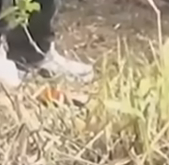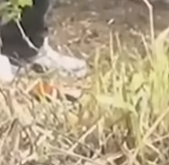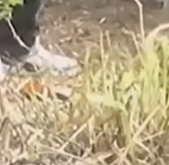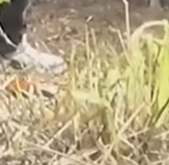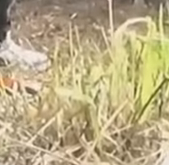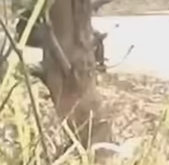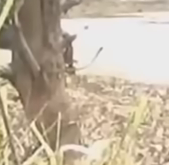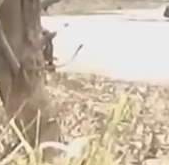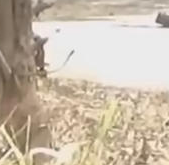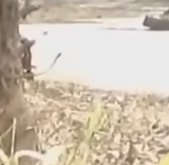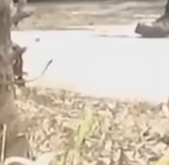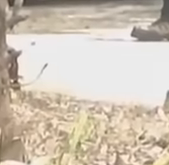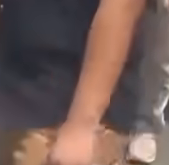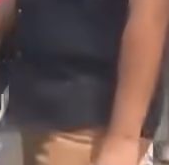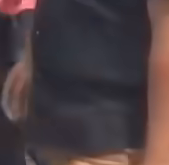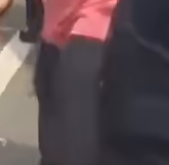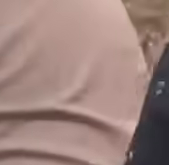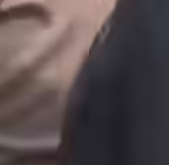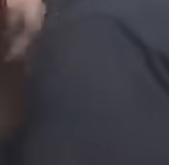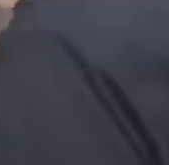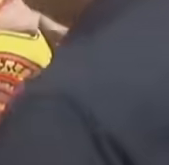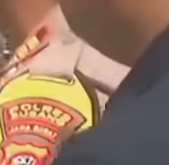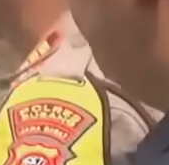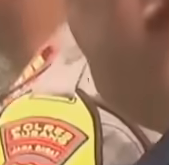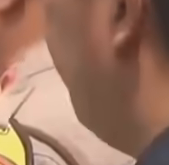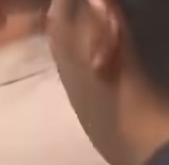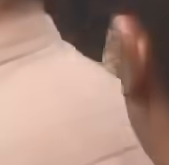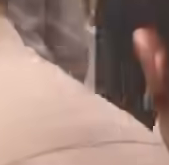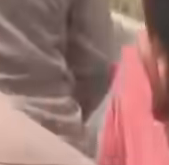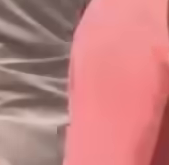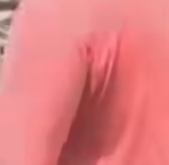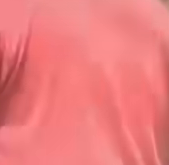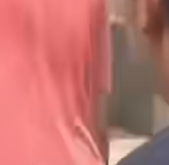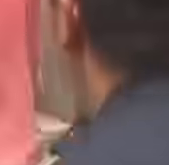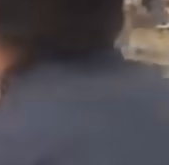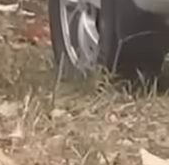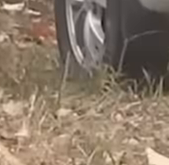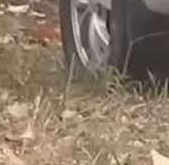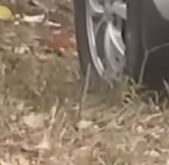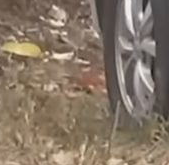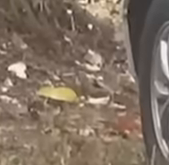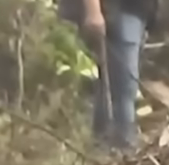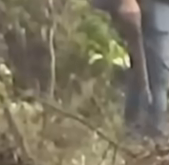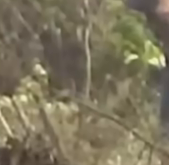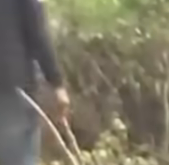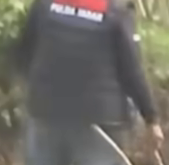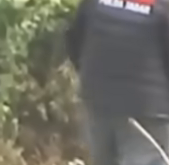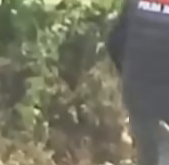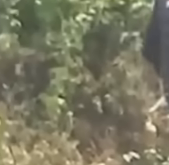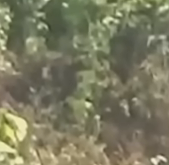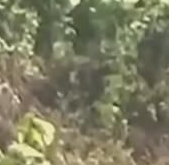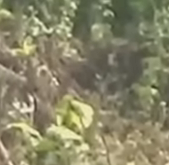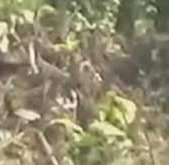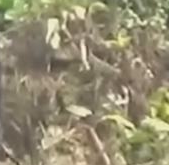Inafis menggunakan detektor logam. Olah TKP ulang juga turut disaksikan Kapolda Jawa Barat. Hasil olah TKP tim